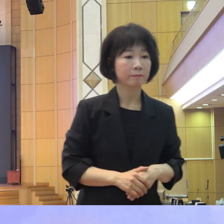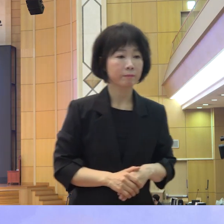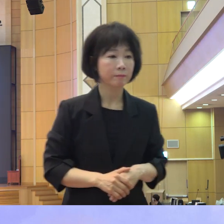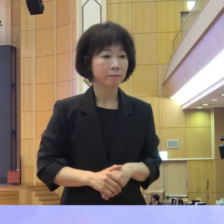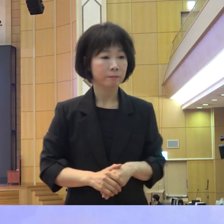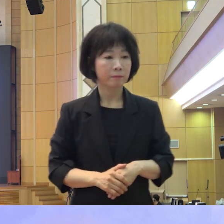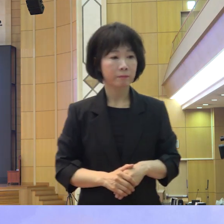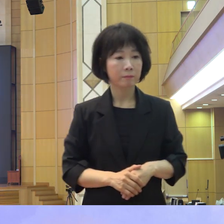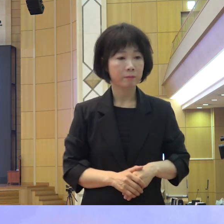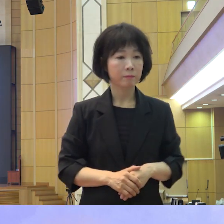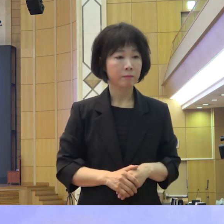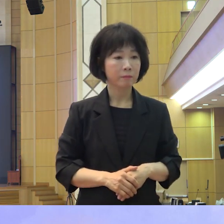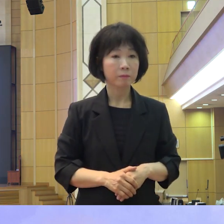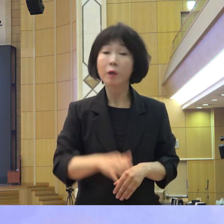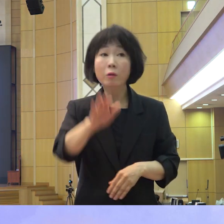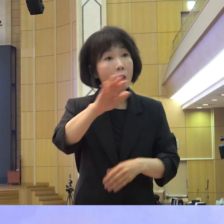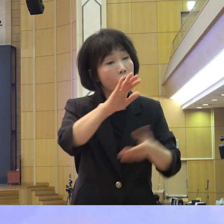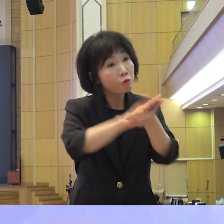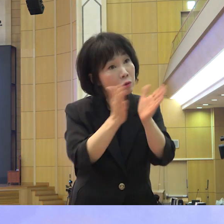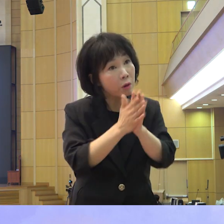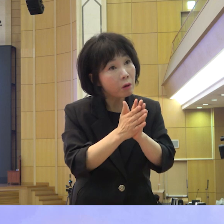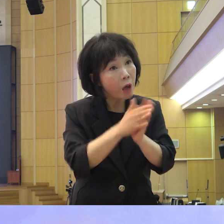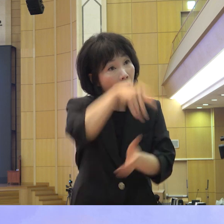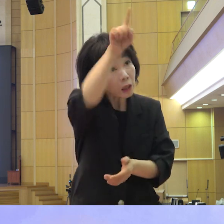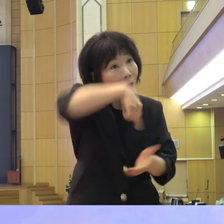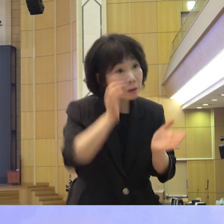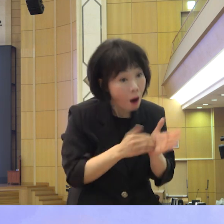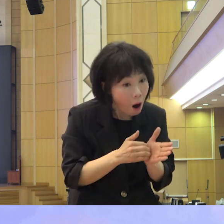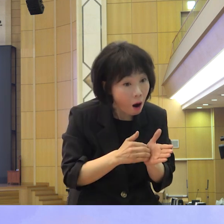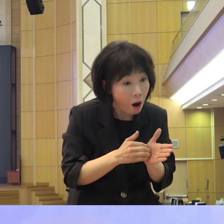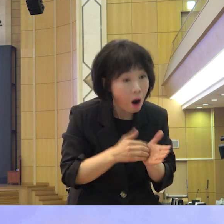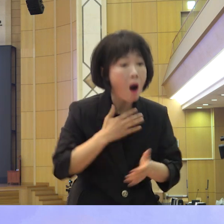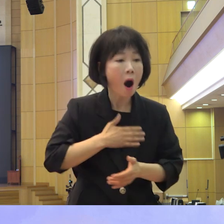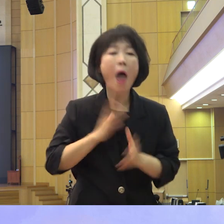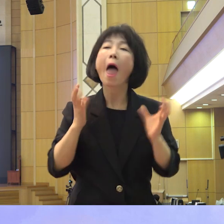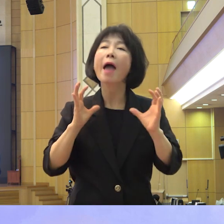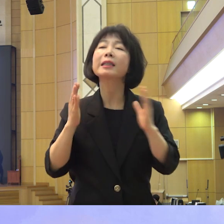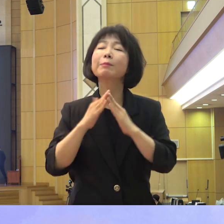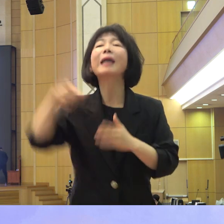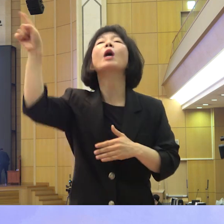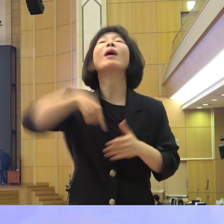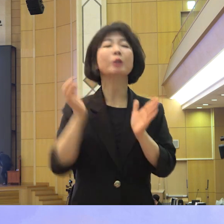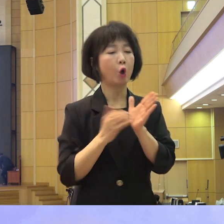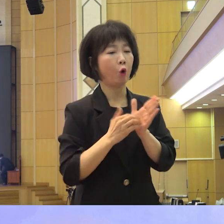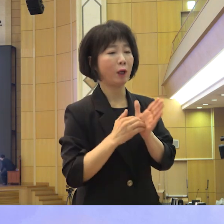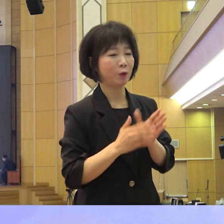시윤아, 오늘 어린이집 갔다 왔어? 오늘 재밌었어?